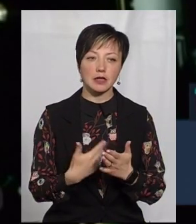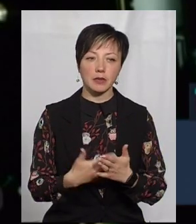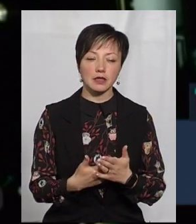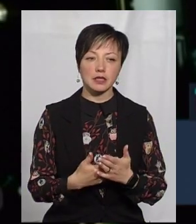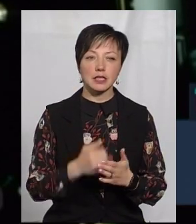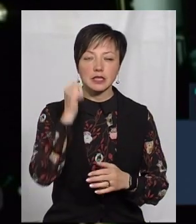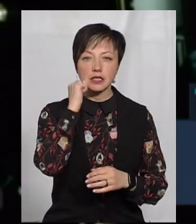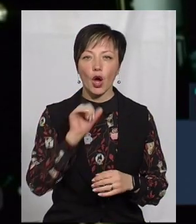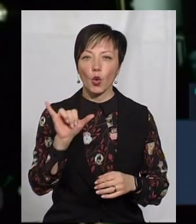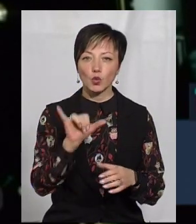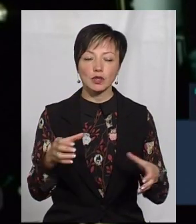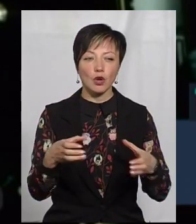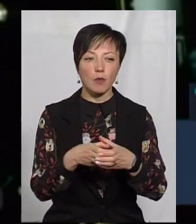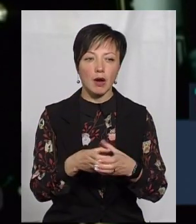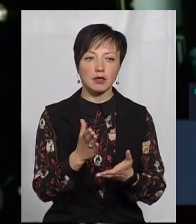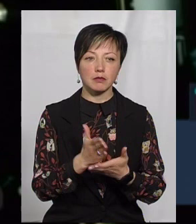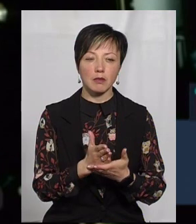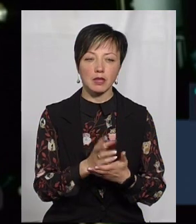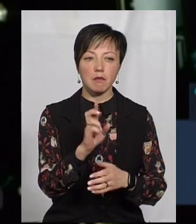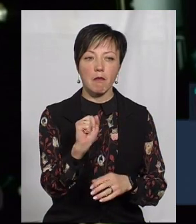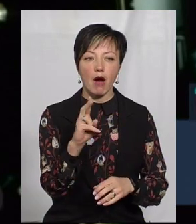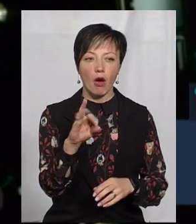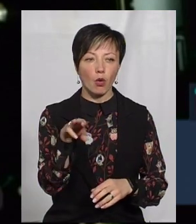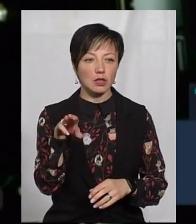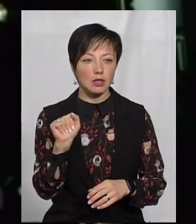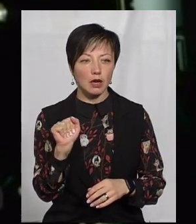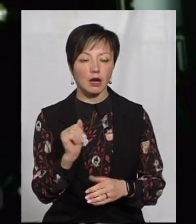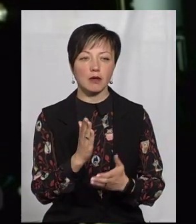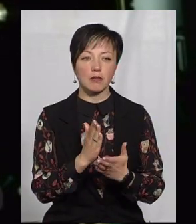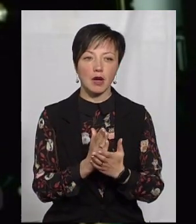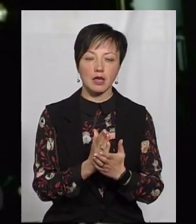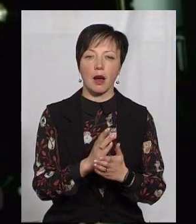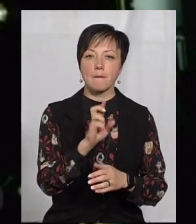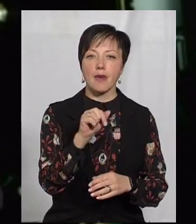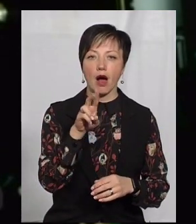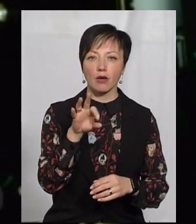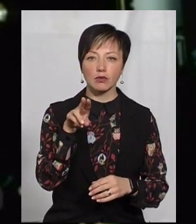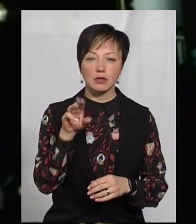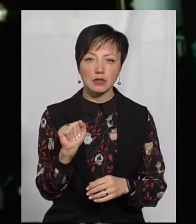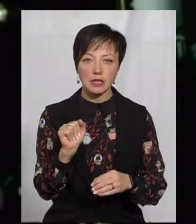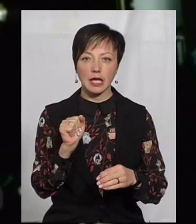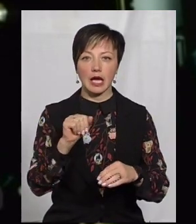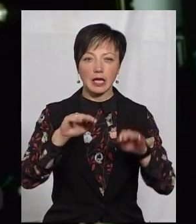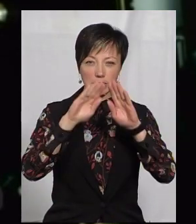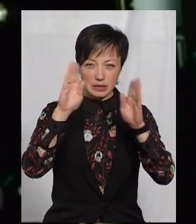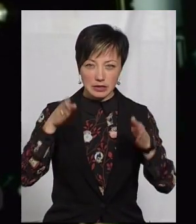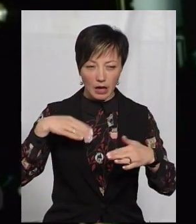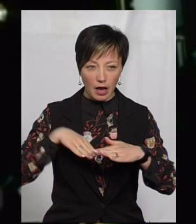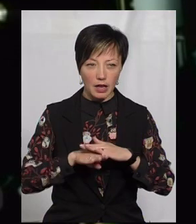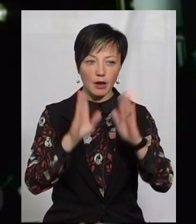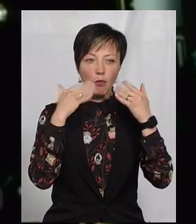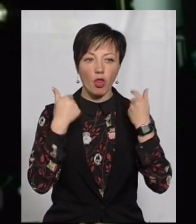наприклад, в Староушицькій громаді ми маємо Бакоту, маємо Бакотський скальний монастир. Я ось